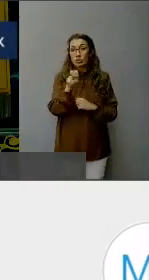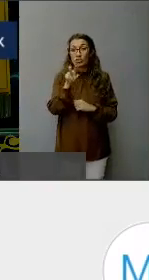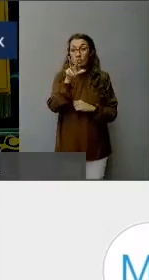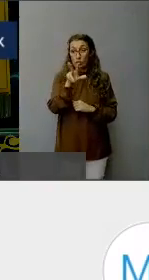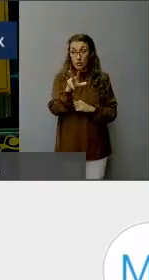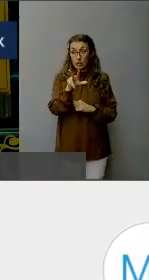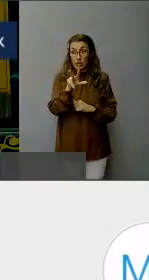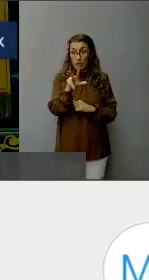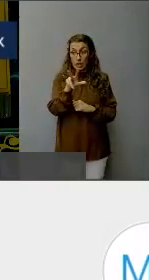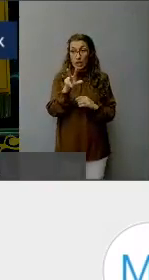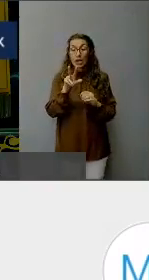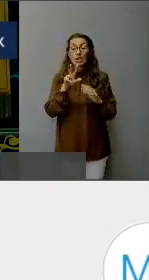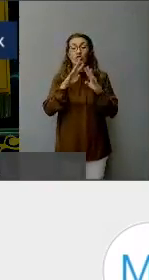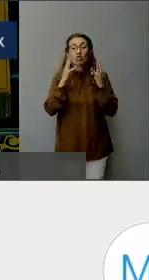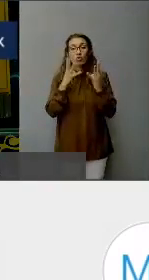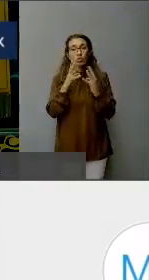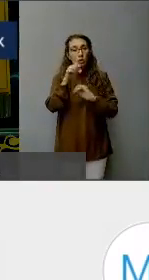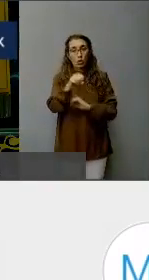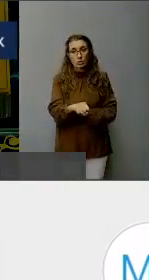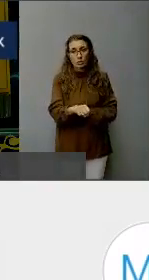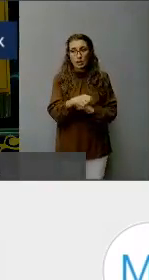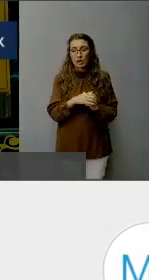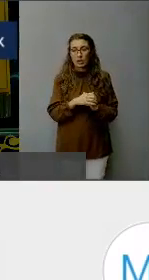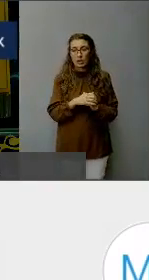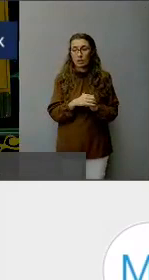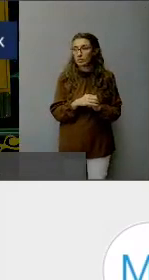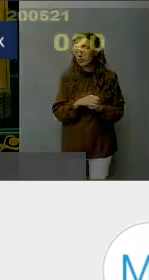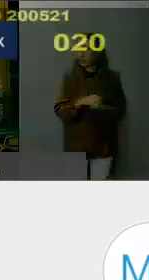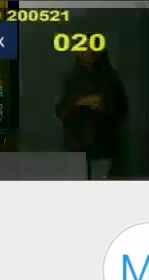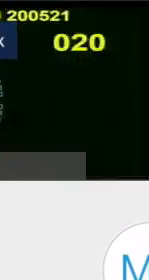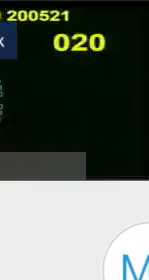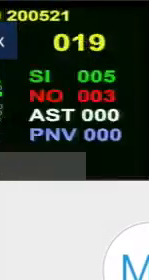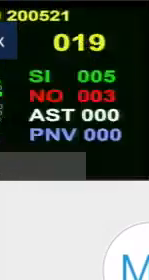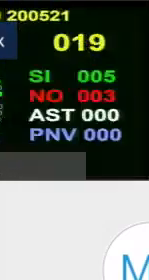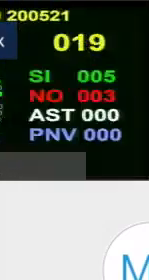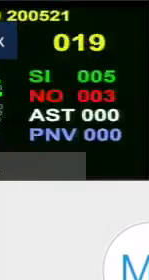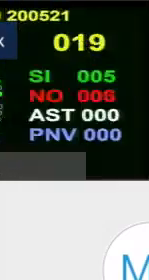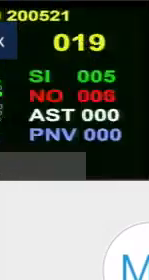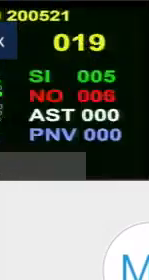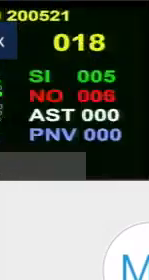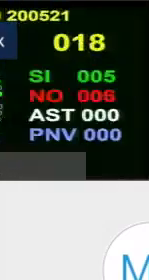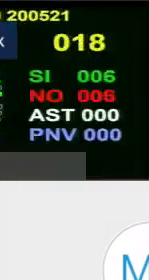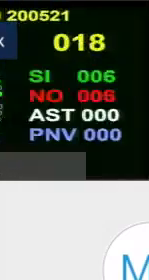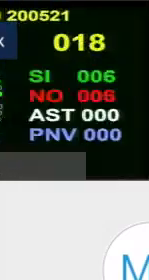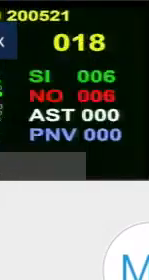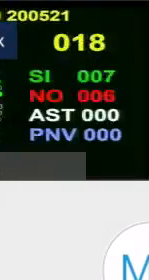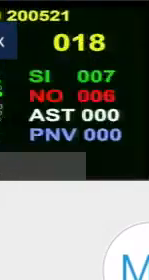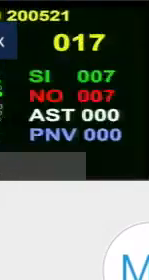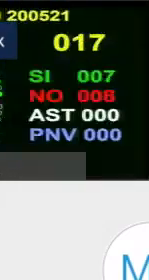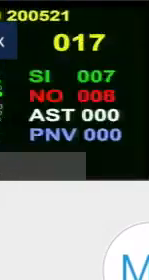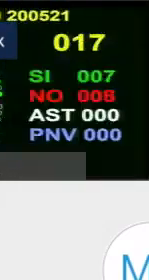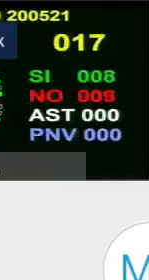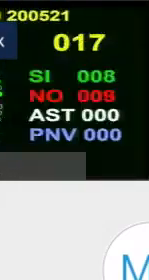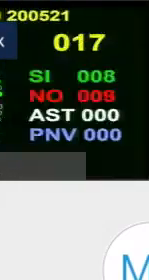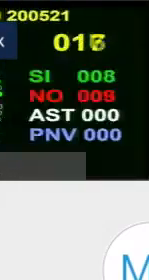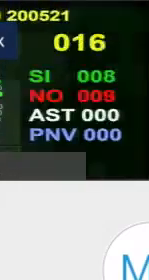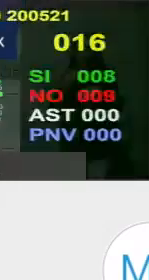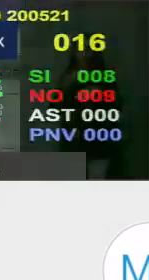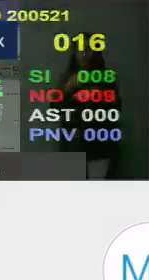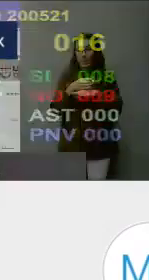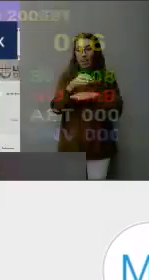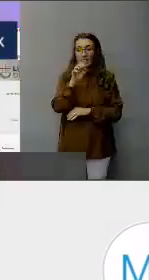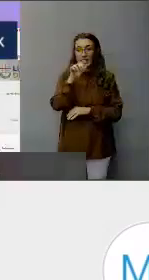parere della giunta è contrario si vota da remoto consigliera